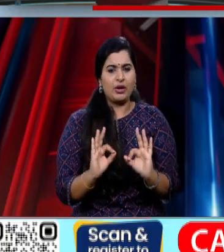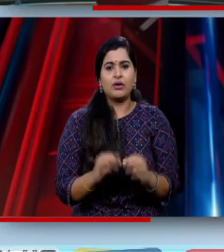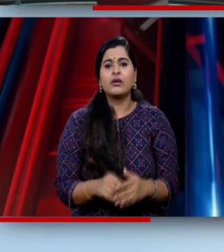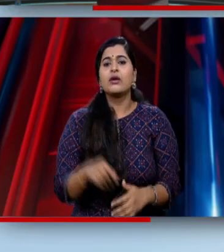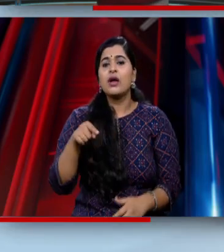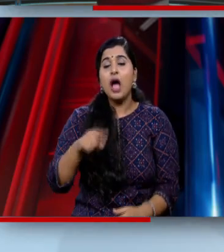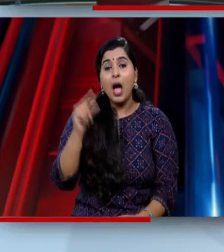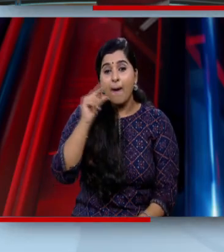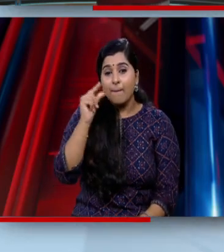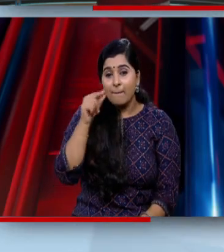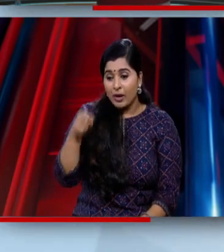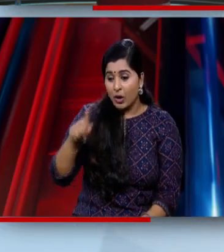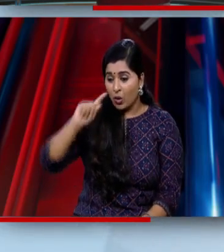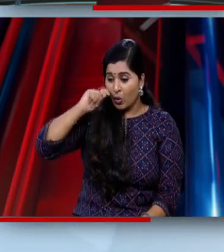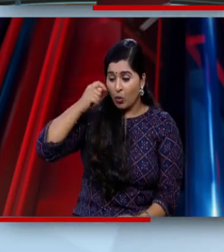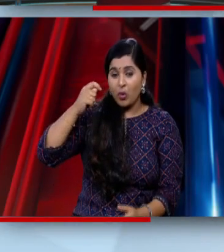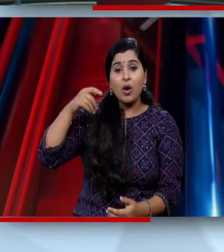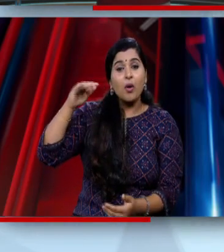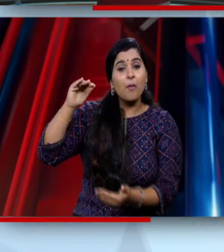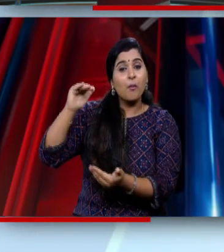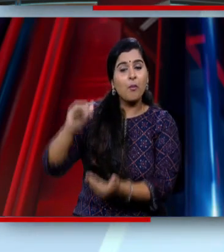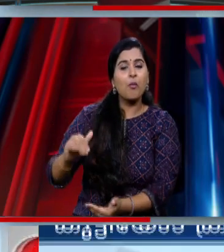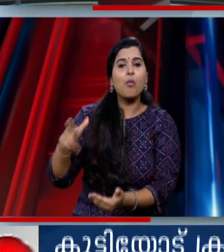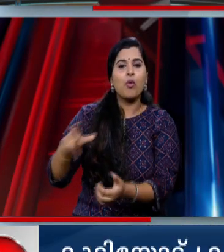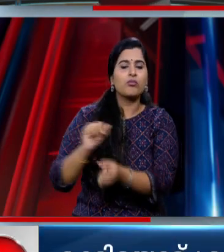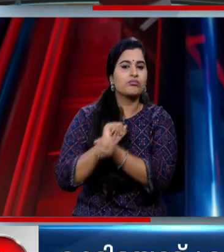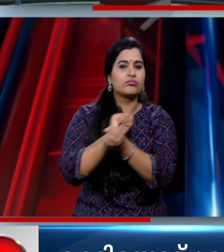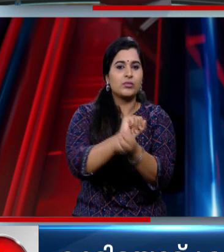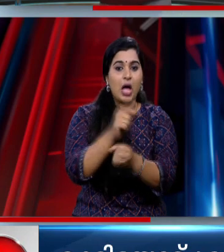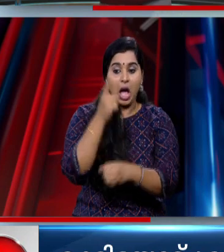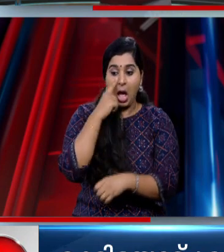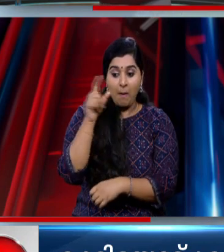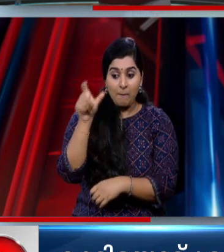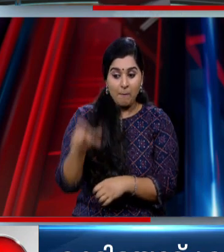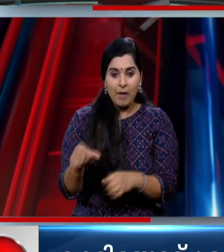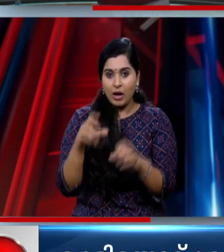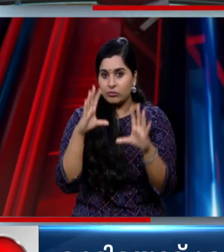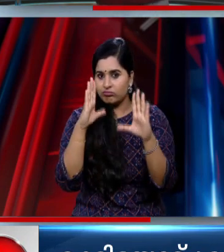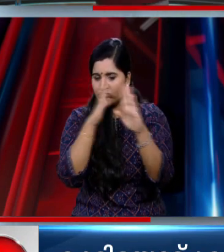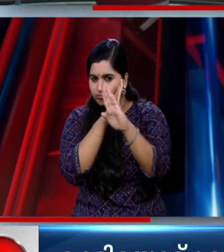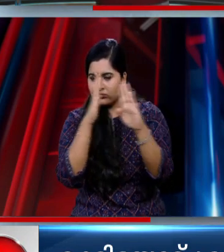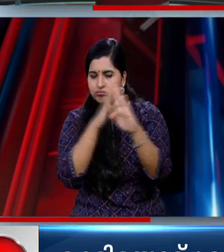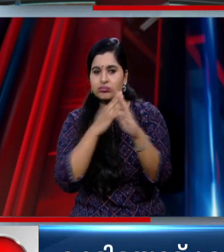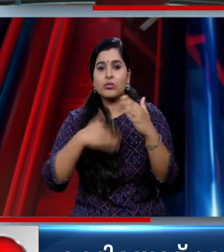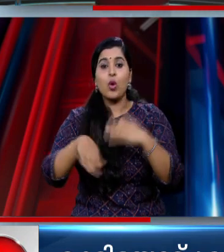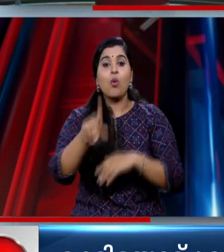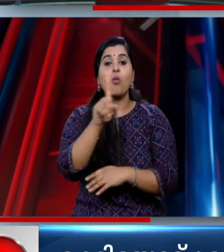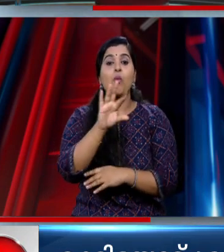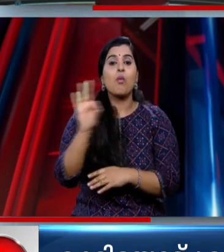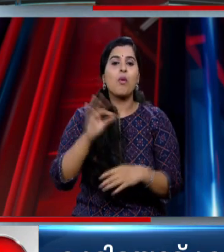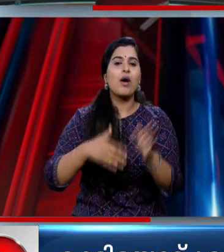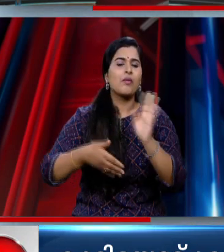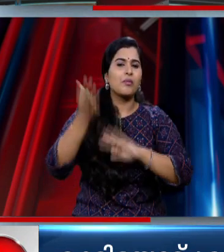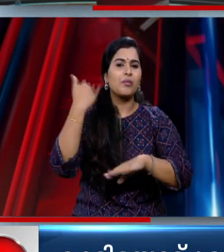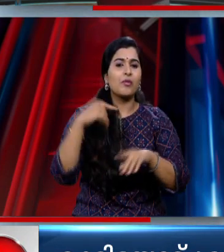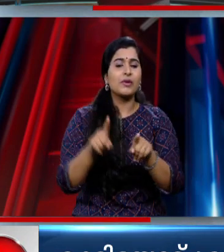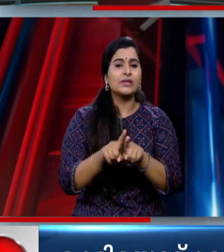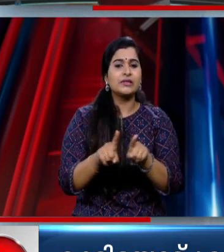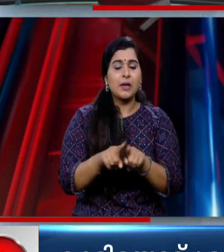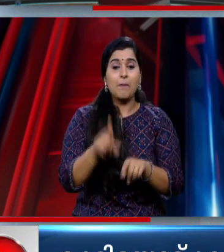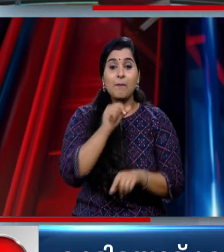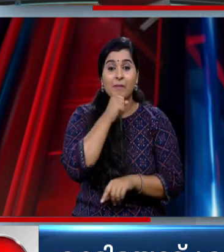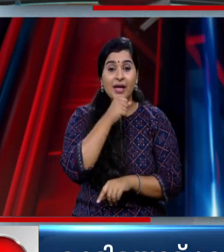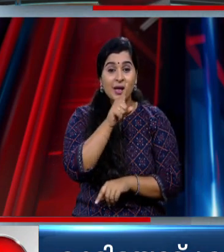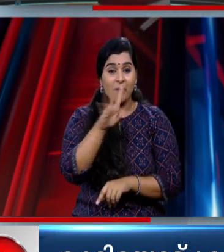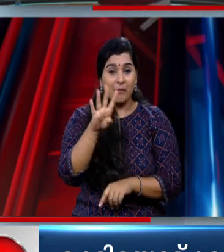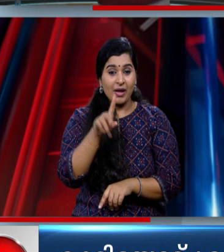ബന്ധുവിൻ്റെ മകനെ അറസ്റ്റ് ചെയ്തിട്ടുണ്ട്. എന്നാൽ ഈ സ്ത്രീ ഒളിവിലാണ് എന്നാണ് ഇപ്പോൾ പോലീസ് പറയുന്നത്. കഴിഞ്ഞ ഒരാഴ്ചയ്ക്ക് മുമ്പാണ് മറ്റൊരു പെൺകുട്ടിയെ,